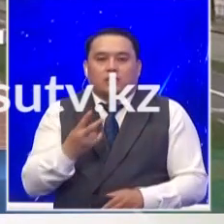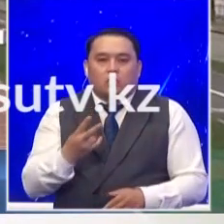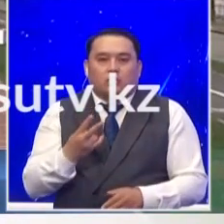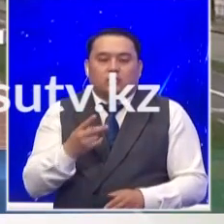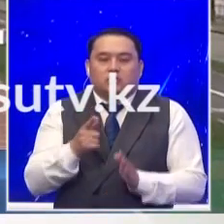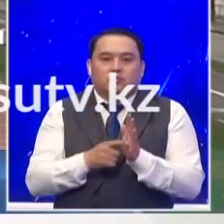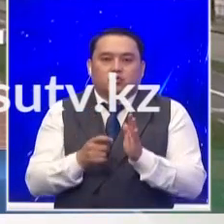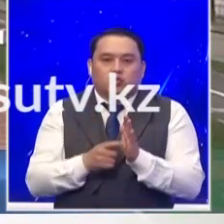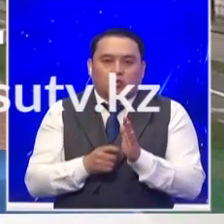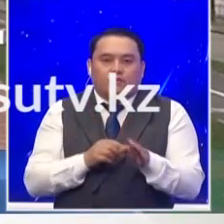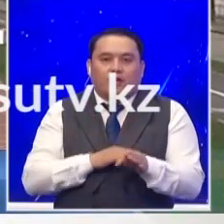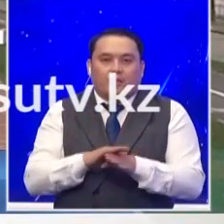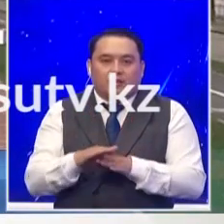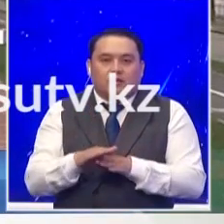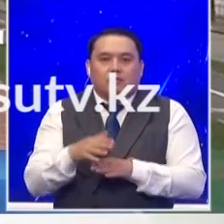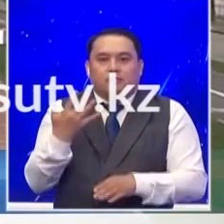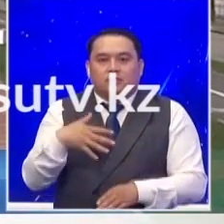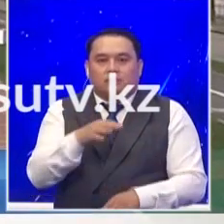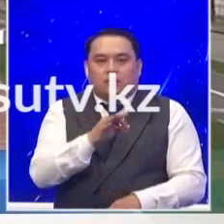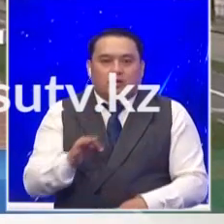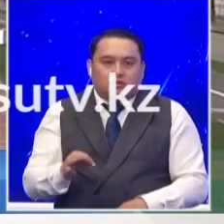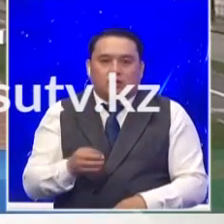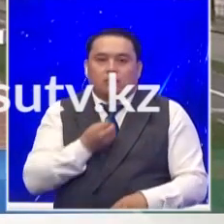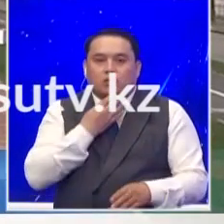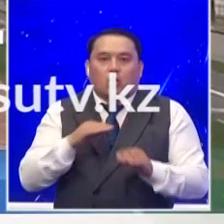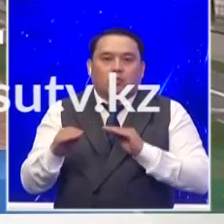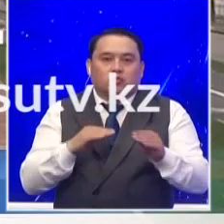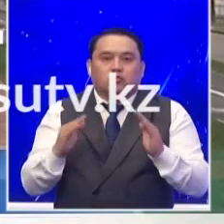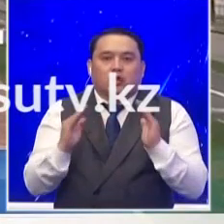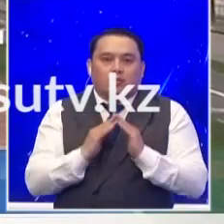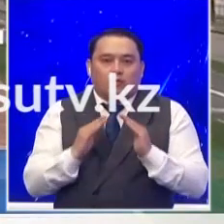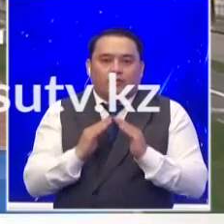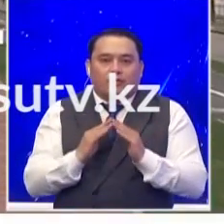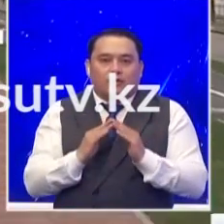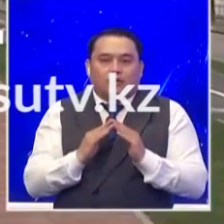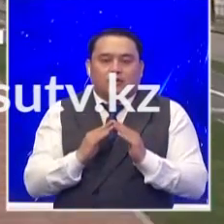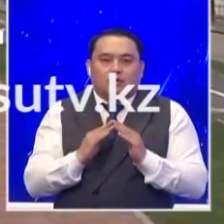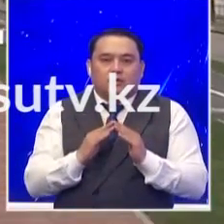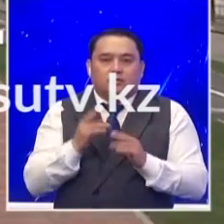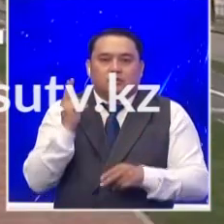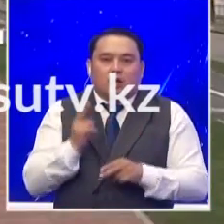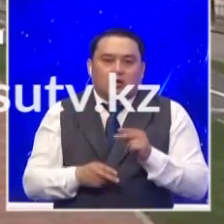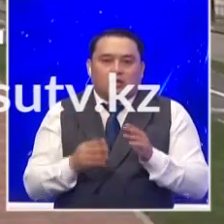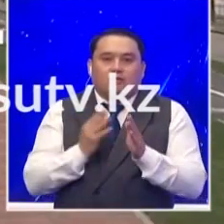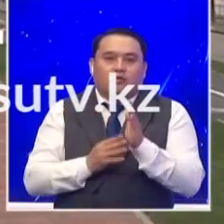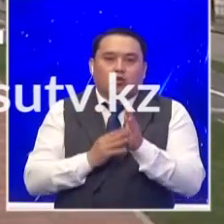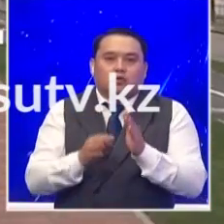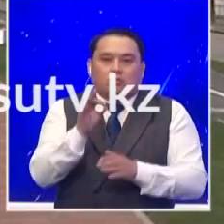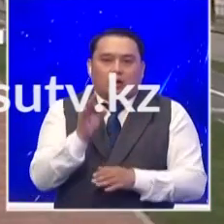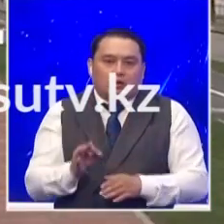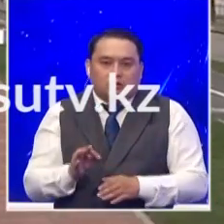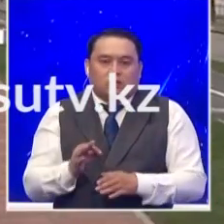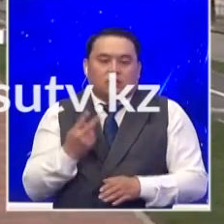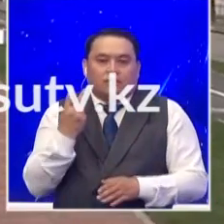оприходовано. Выполнено 50% благоустройства всех домов. Почти закончено, на 90% закончены